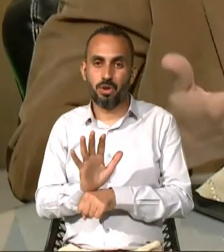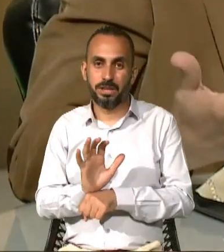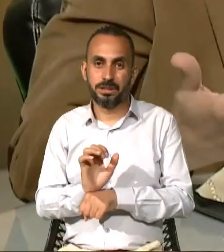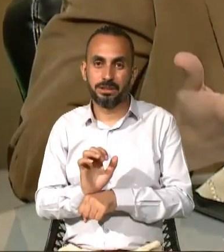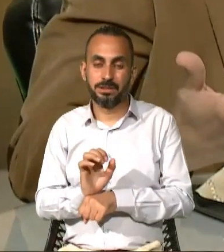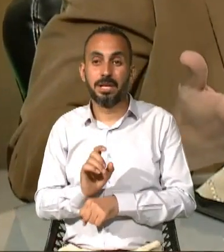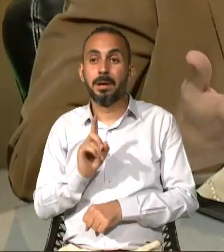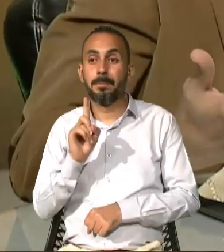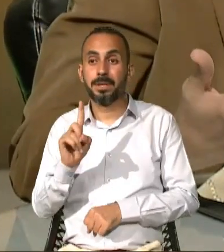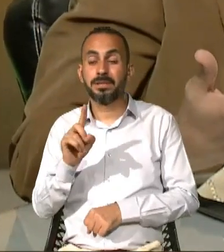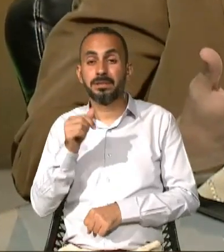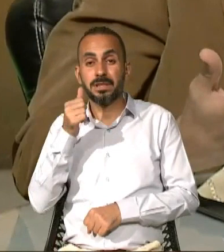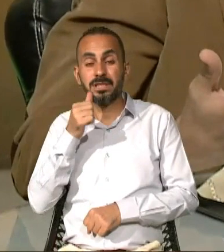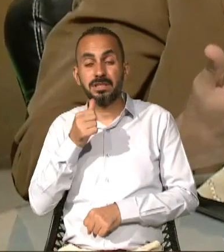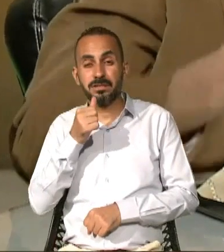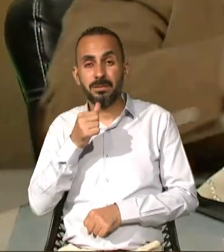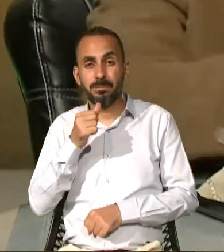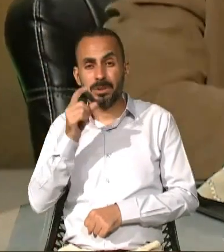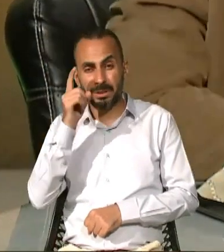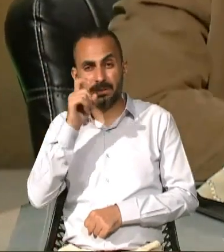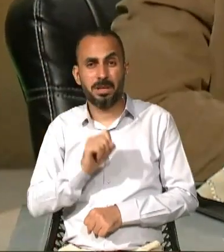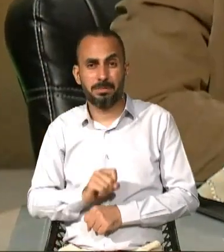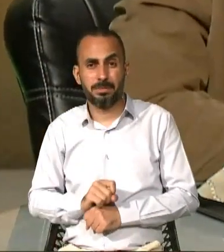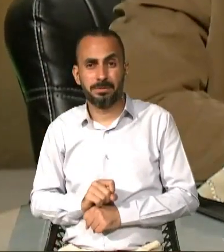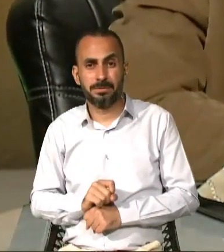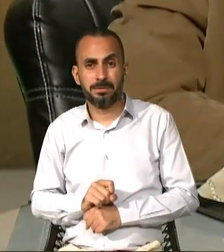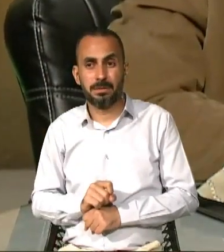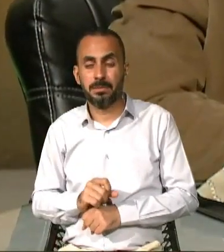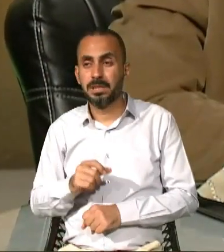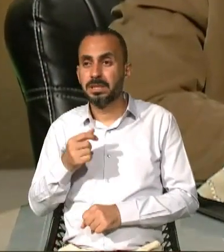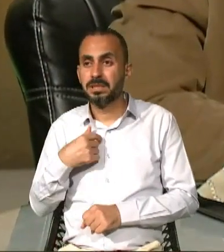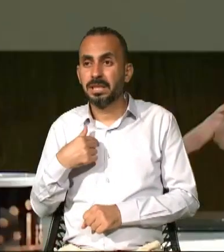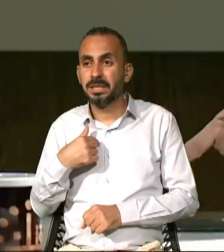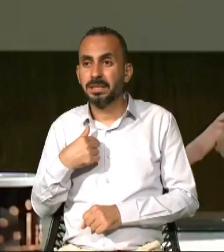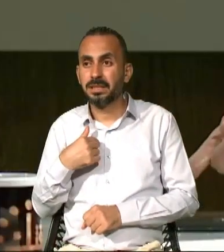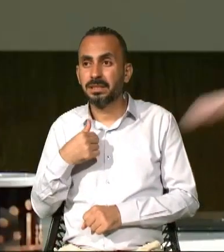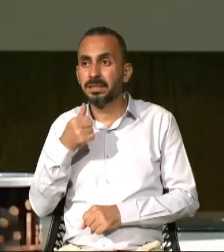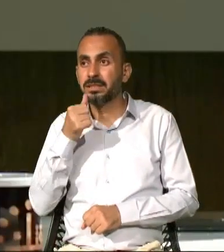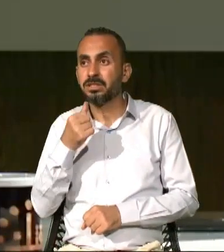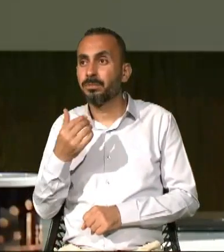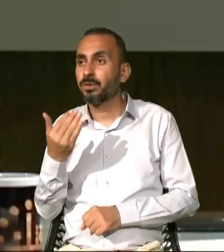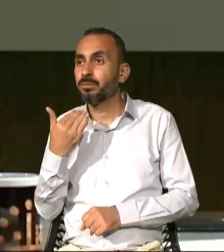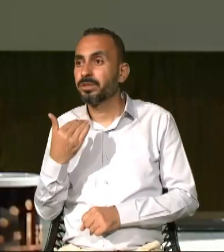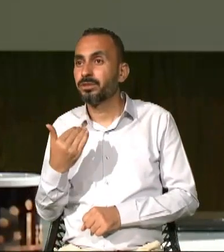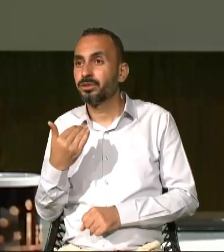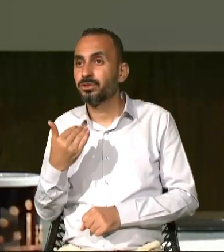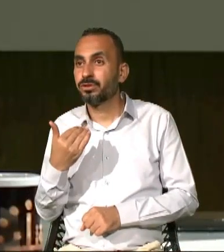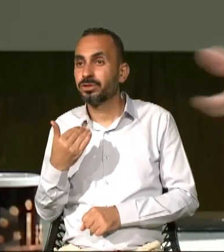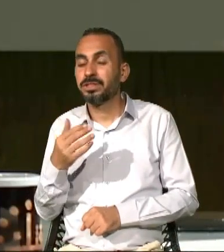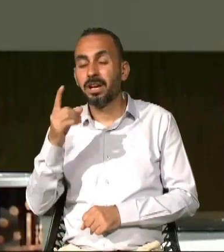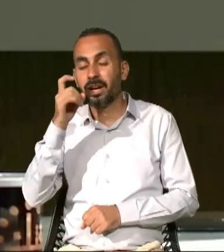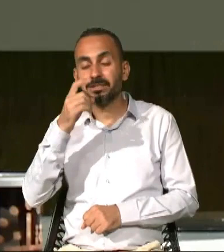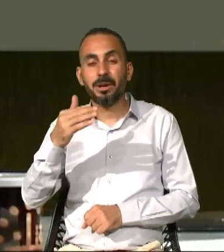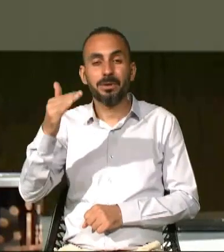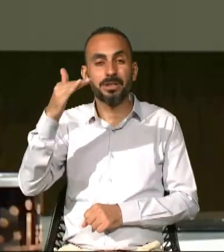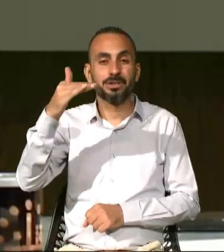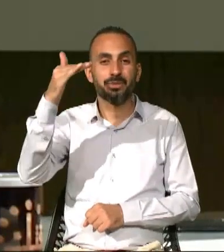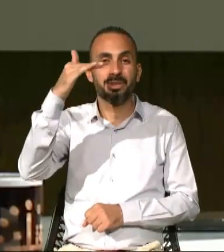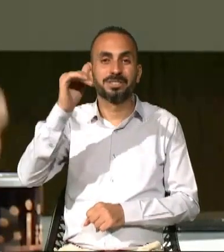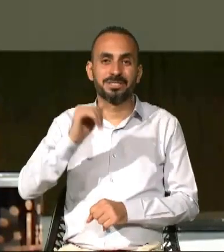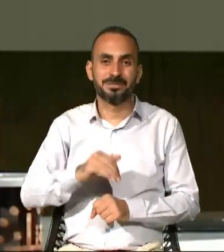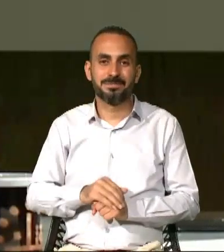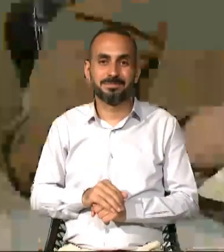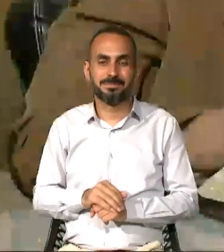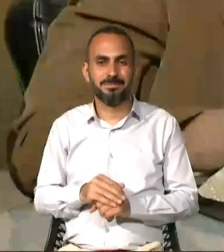الصبر صعب، عدم الصبر اصعب. الصبر صعب لكن عدم الصبر اصعب. اصعب ازاي؟